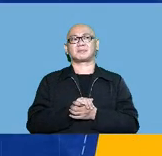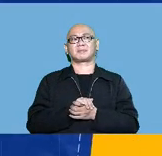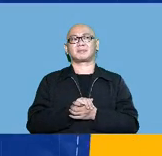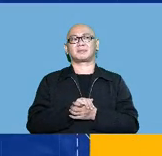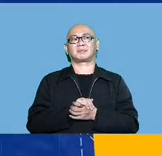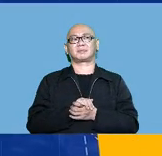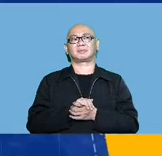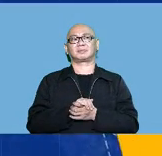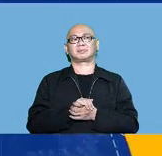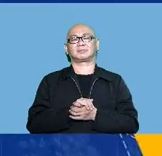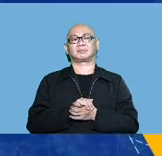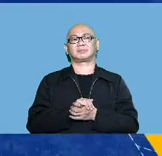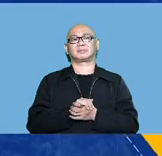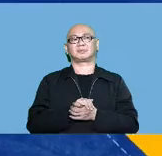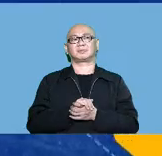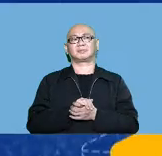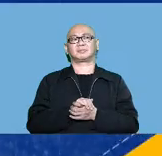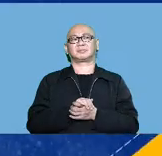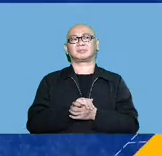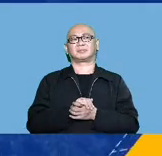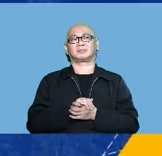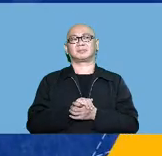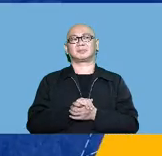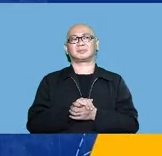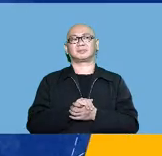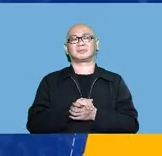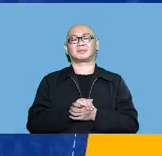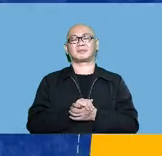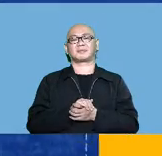Jenderal Iswarto, dipersilakan berdiri.